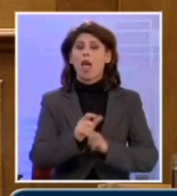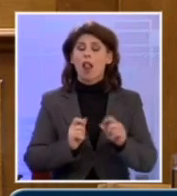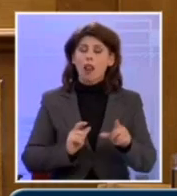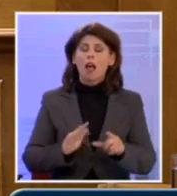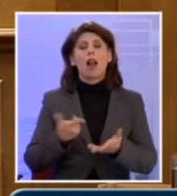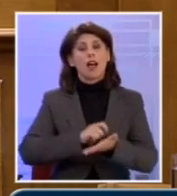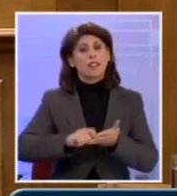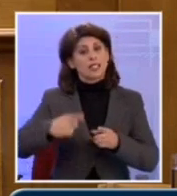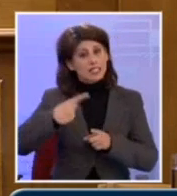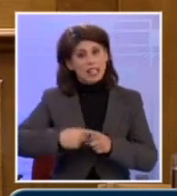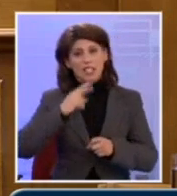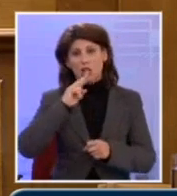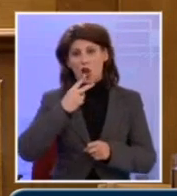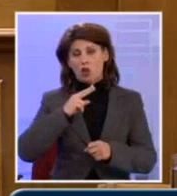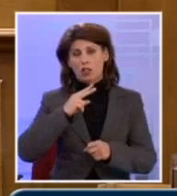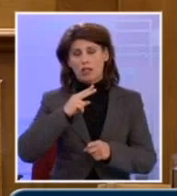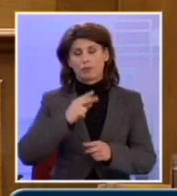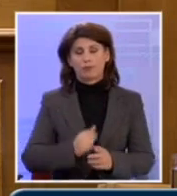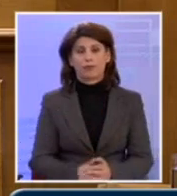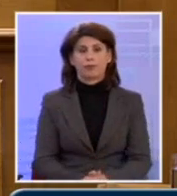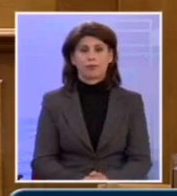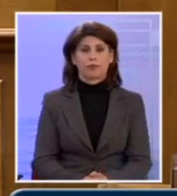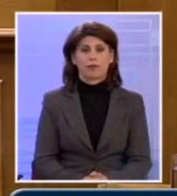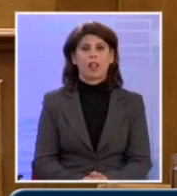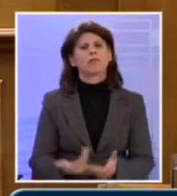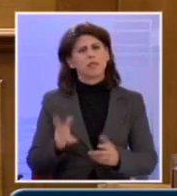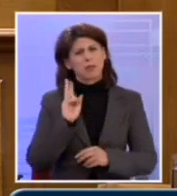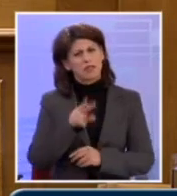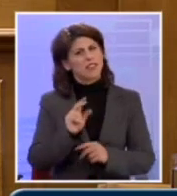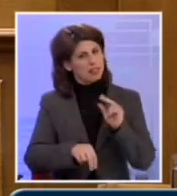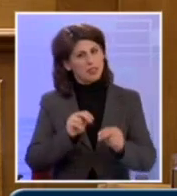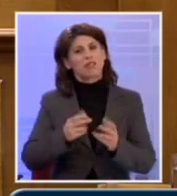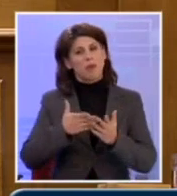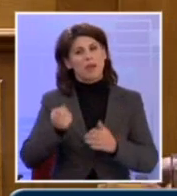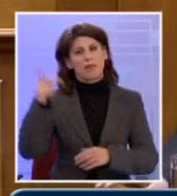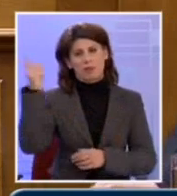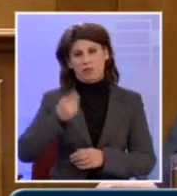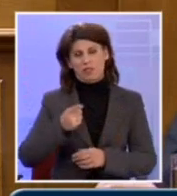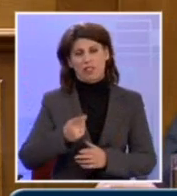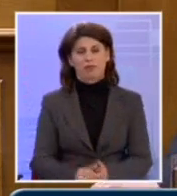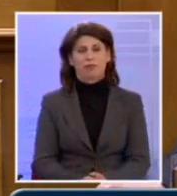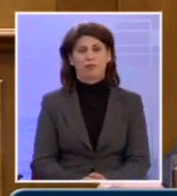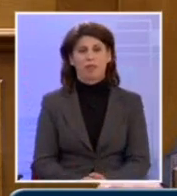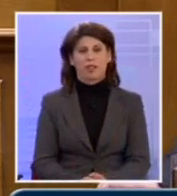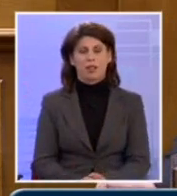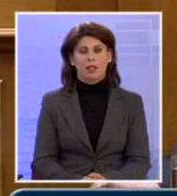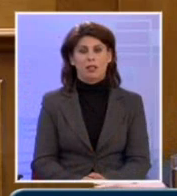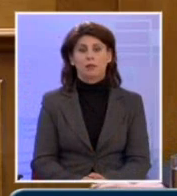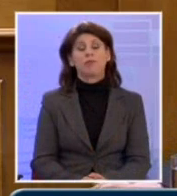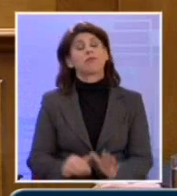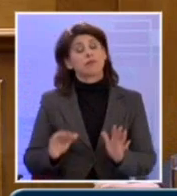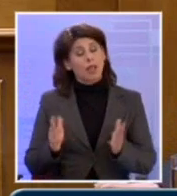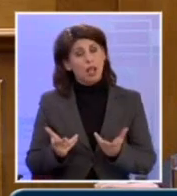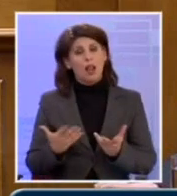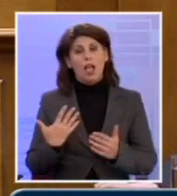στα ελληνικά, στην ελληνική γλώσσα, από ό,τι φαίνεται θα ψηφιστεί με μεγάλη πλειοψηφία. Όμως επίσης